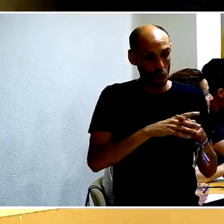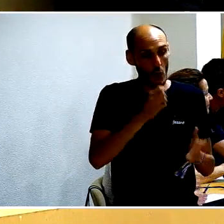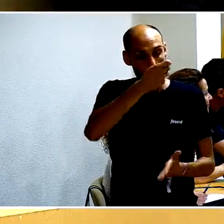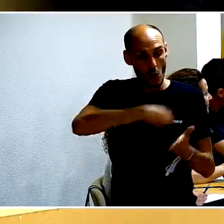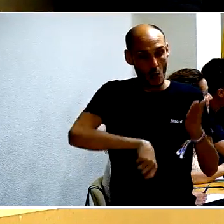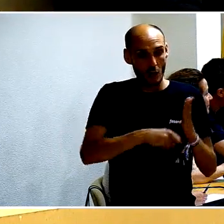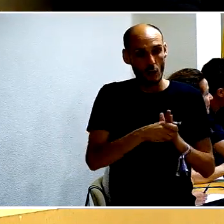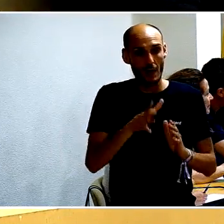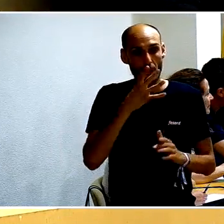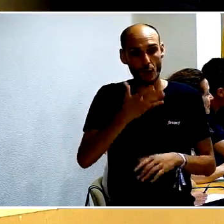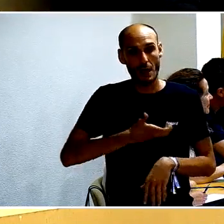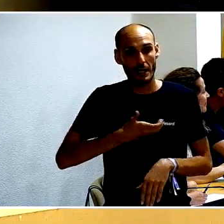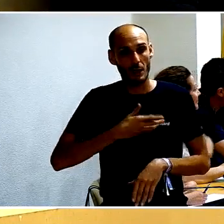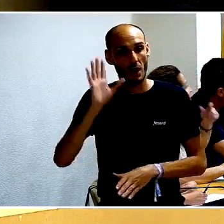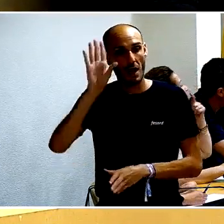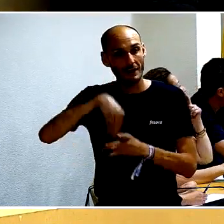d'Interior i facturat en el